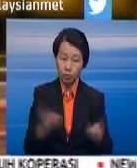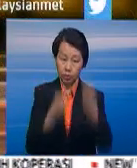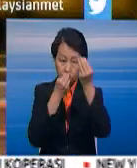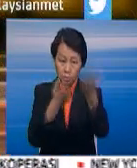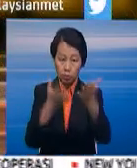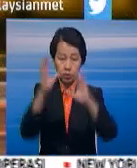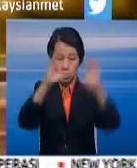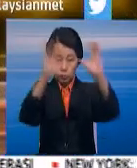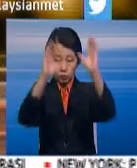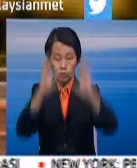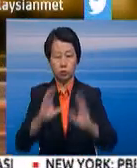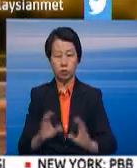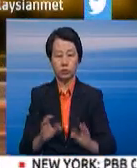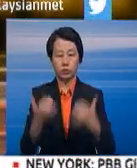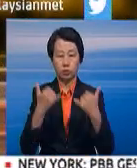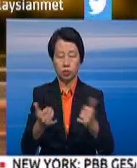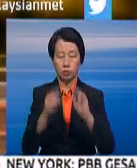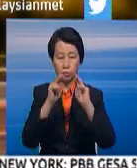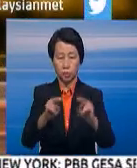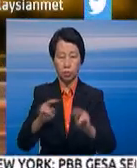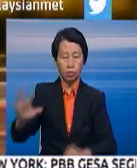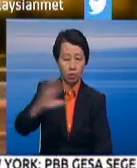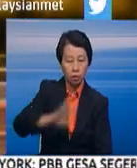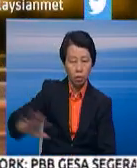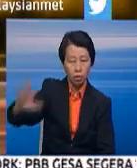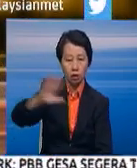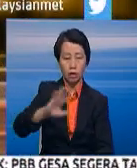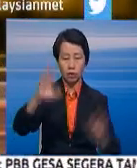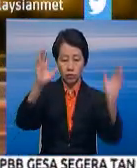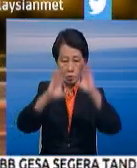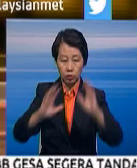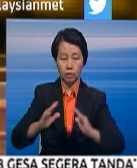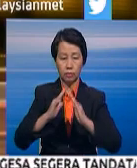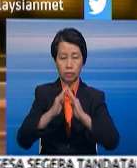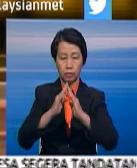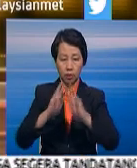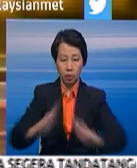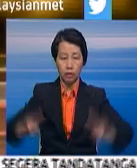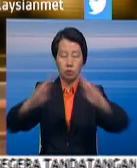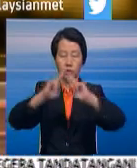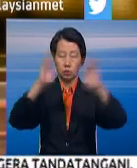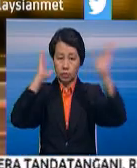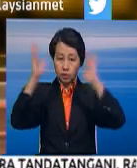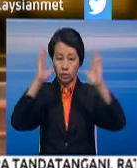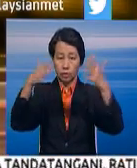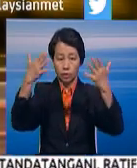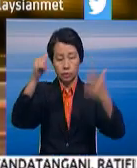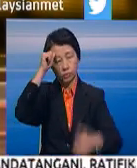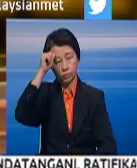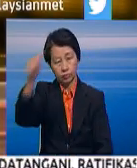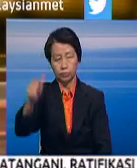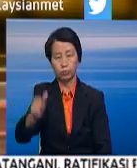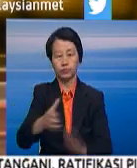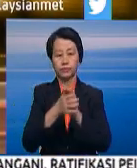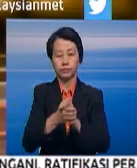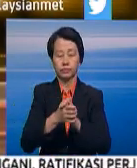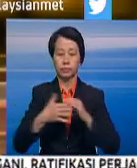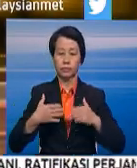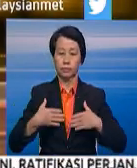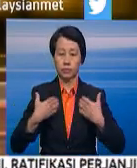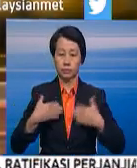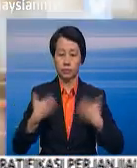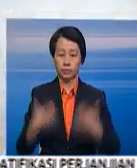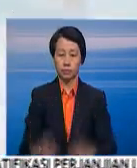buat kali ini. Sebelum berpisah, kita saksikan ramalan cuaca bagi bandar-bandar utama di seluruh negara. Assalamualaikum dan salam sejahtera.